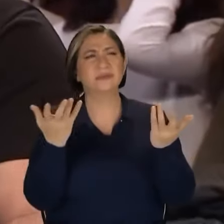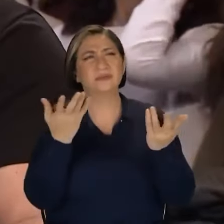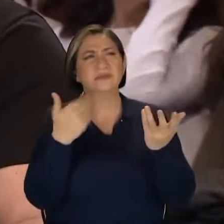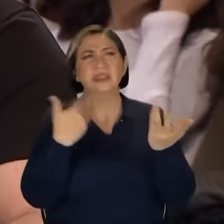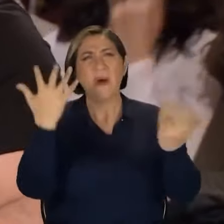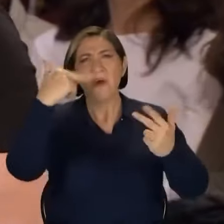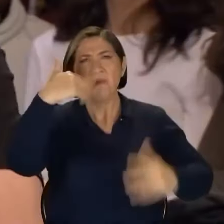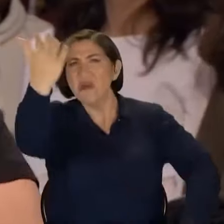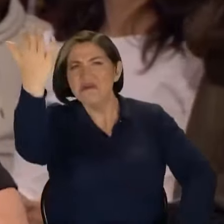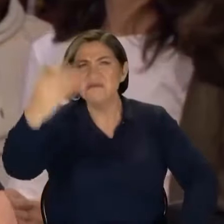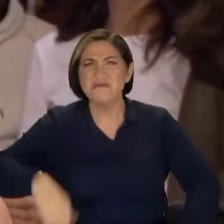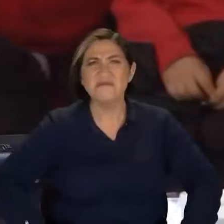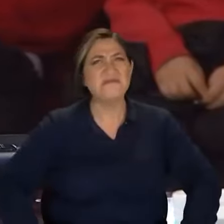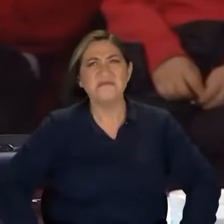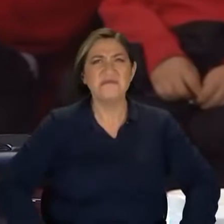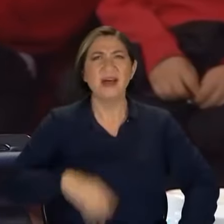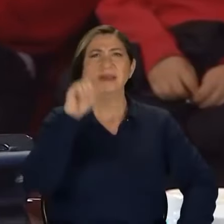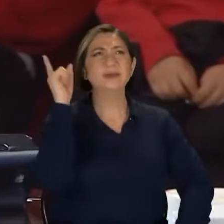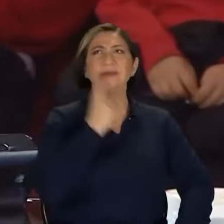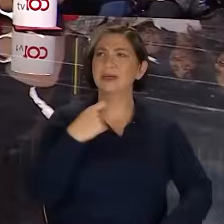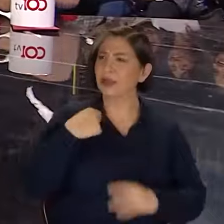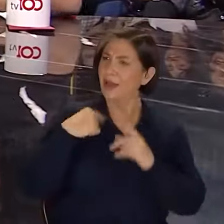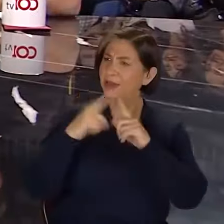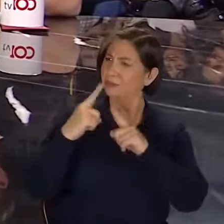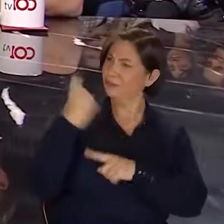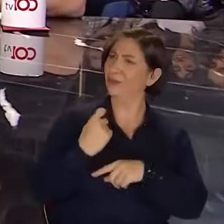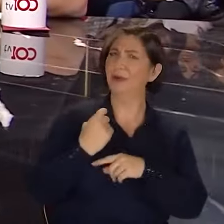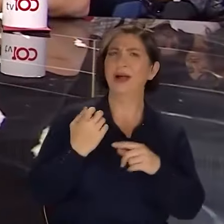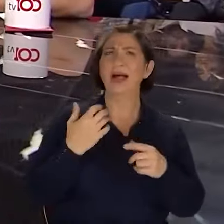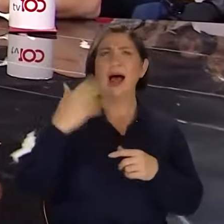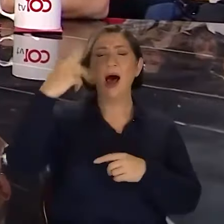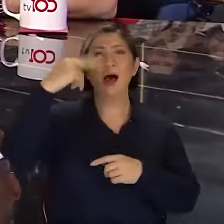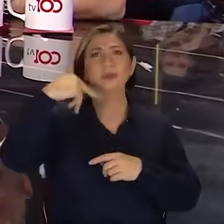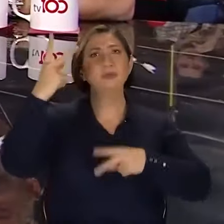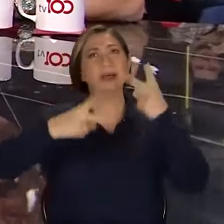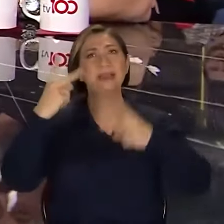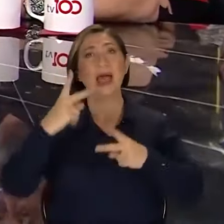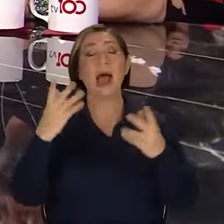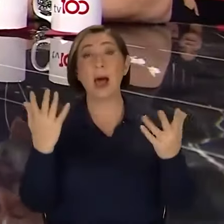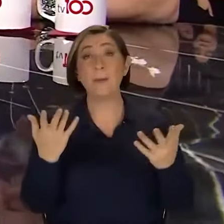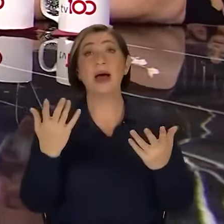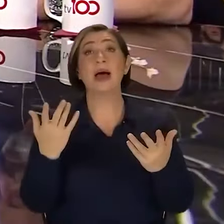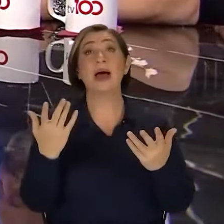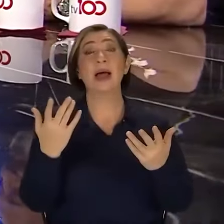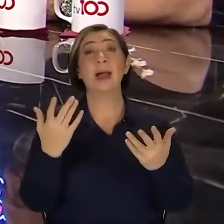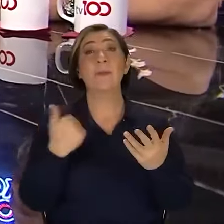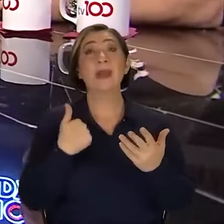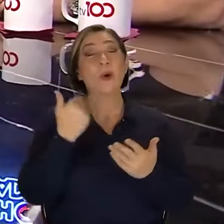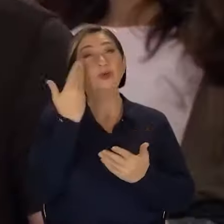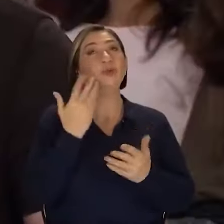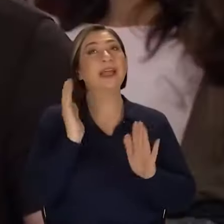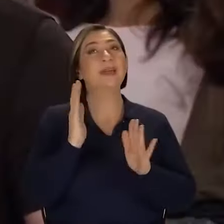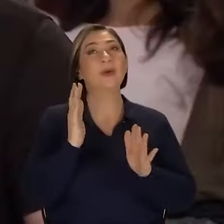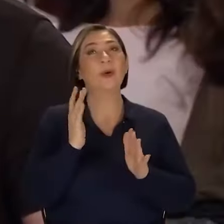ağlattın bizi falan di kızdılar yani ağlamışlar bazıları Halbuki Yani benim hoşuma